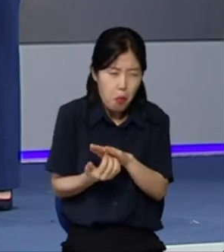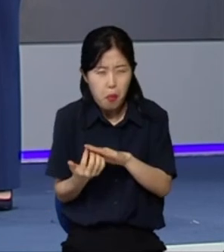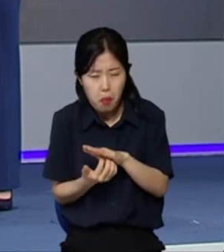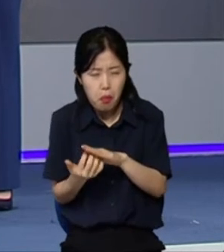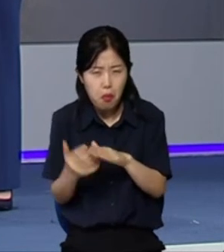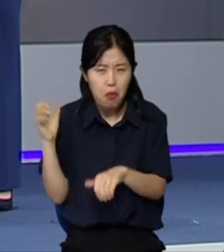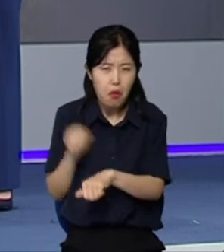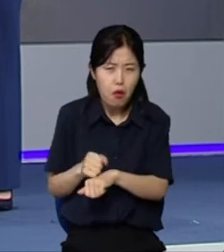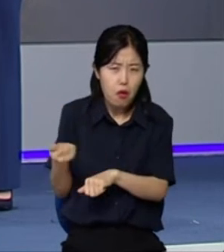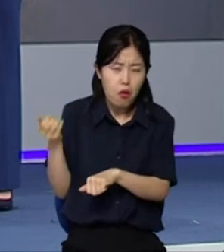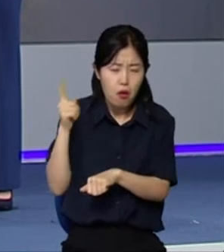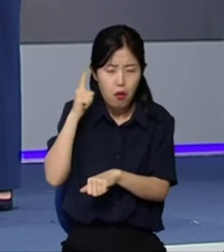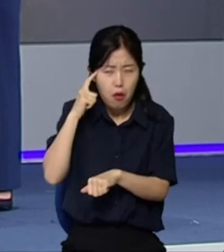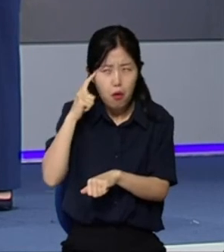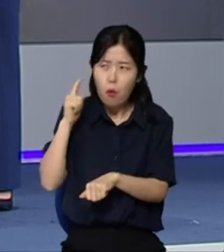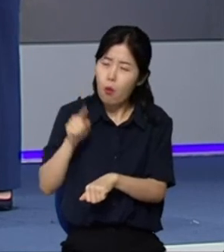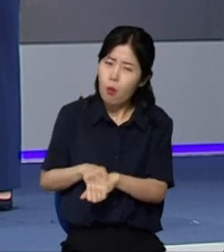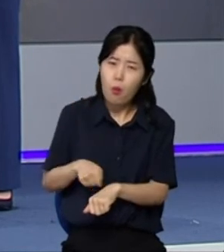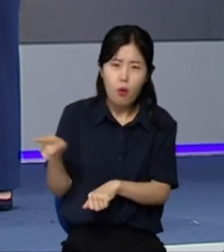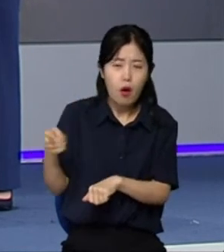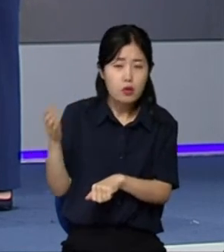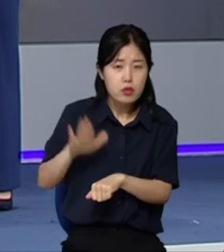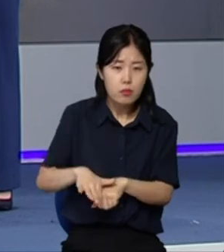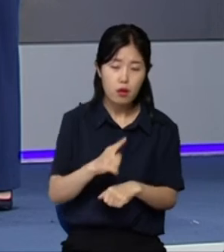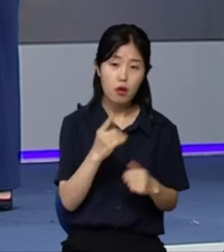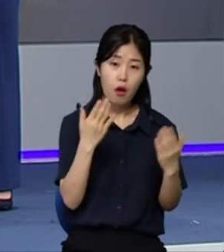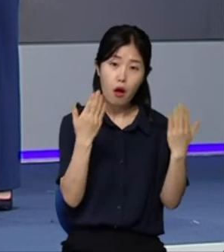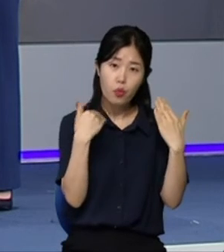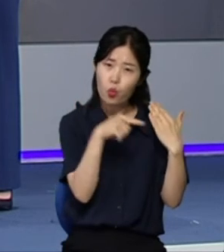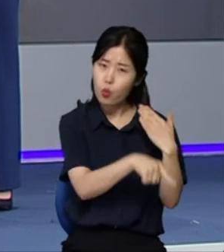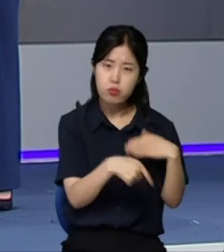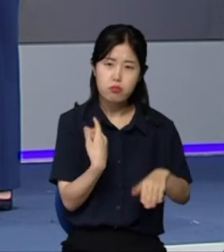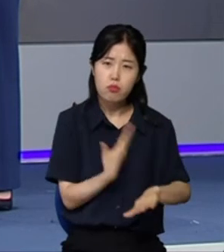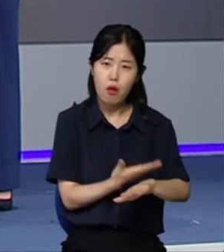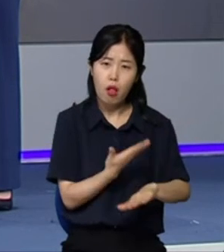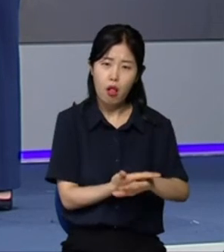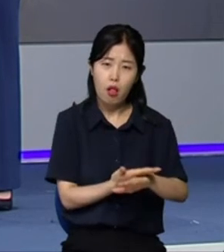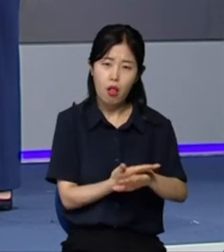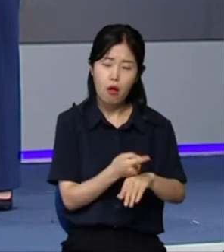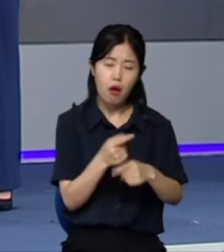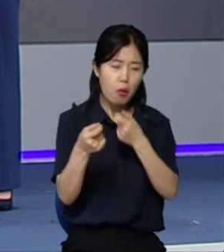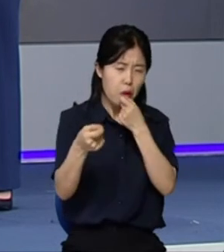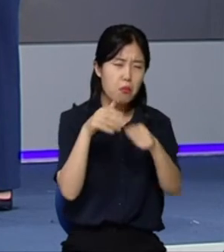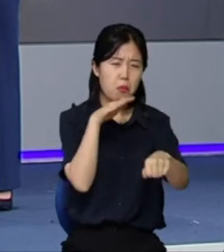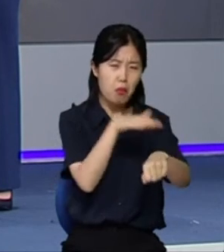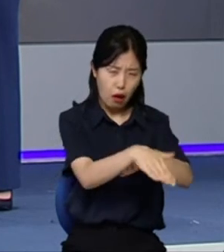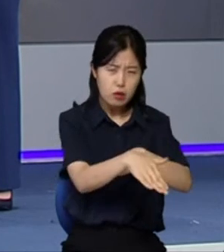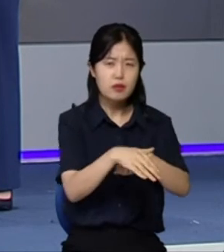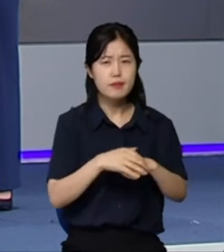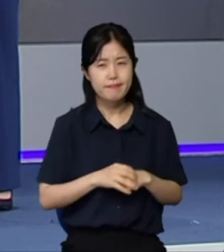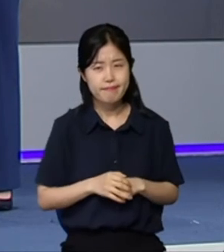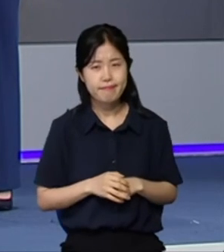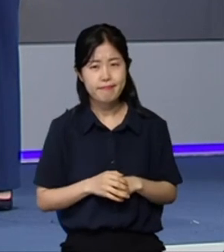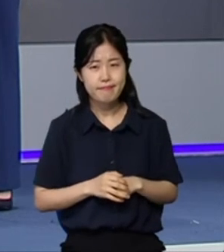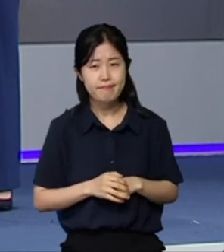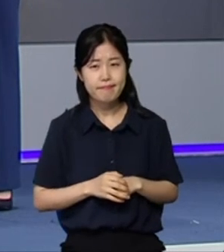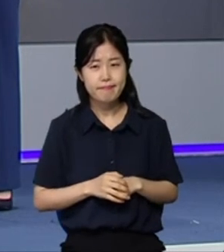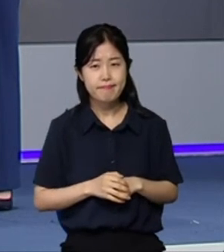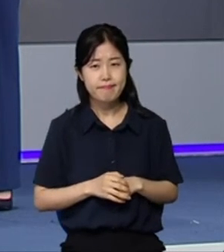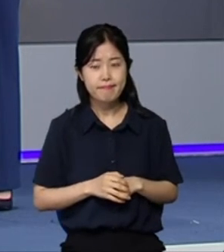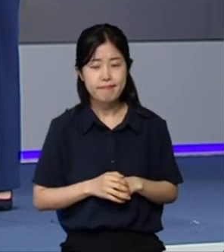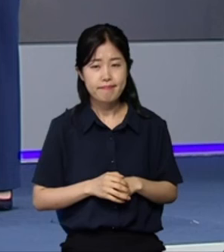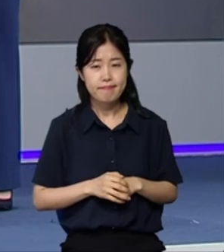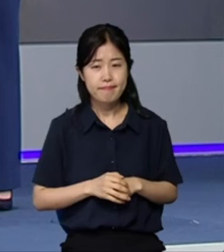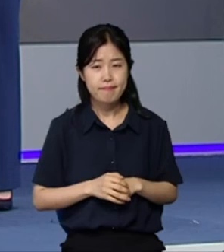는 여전 히 아날로그 시대에 머물러 있었던 탓에 사상 초유의 시험지 유출 사건이 벌어진 겁니다